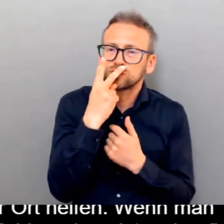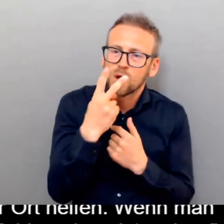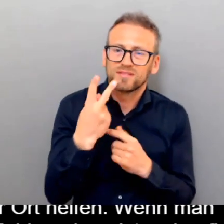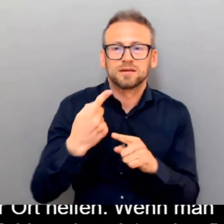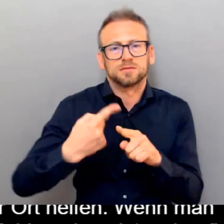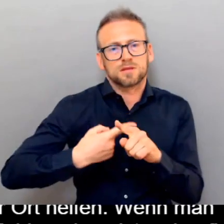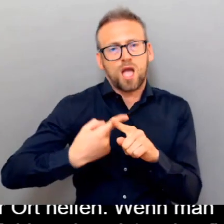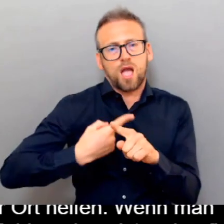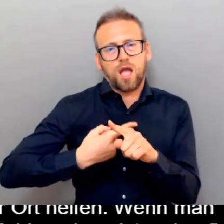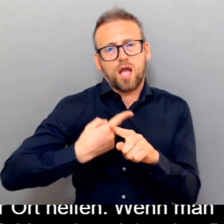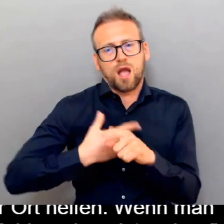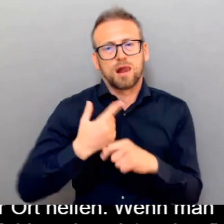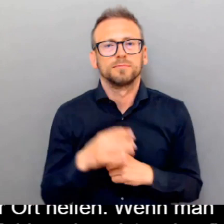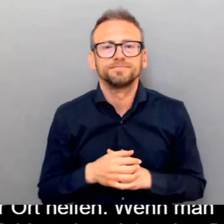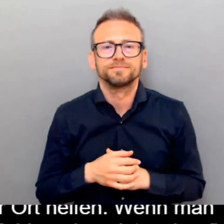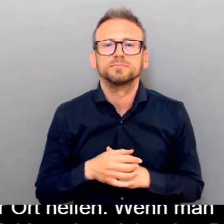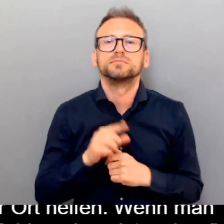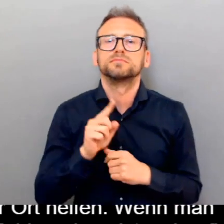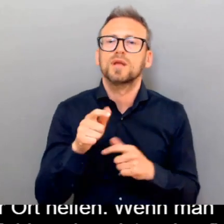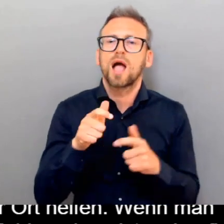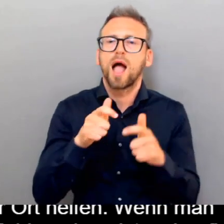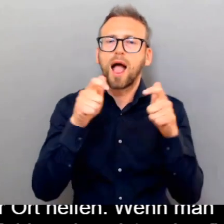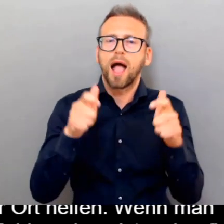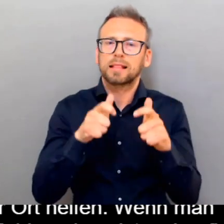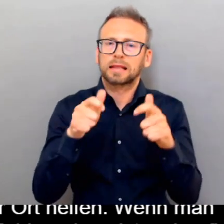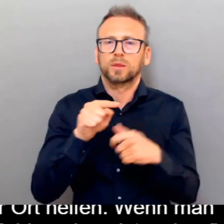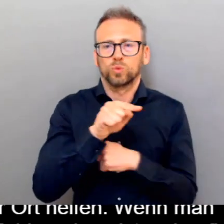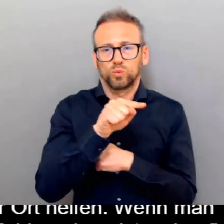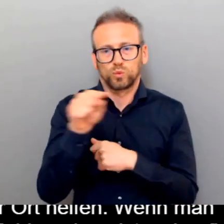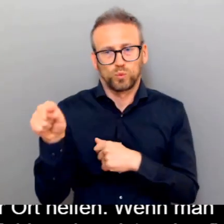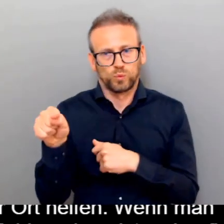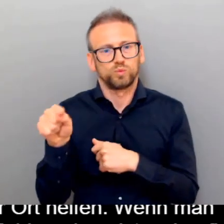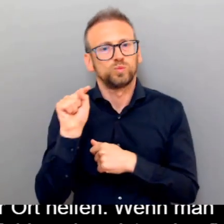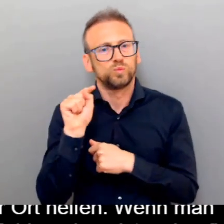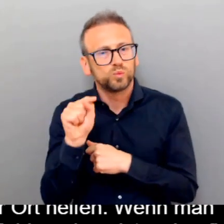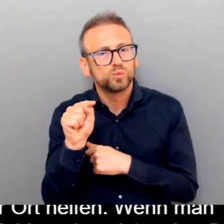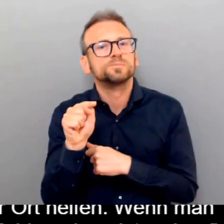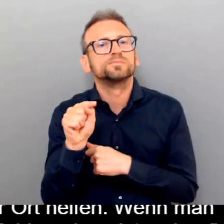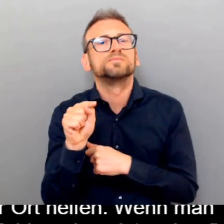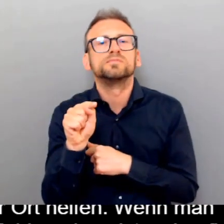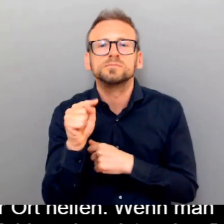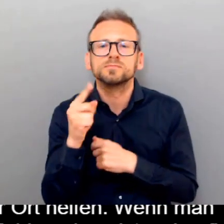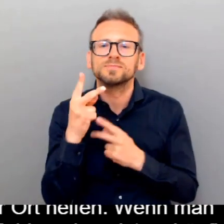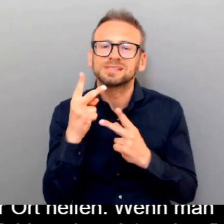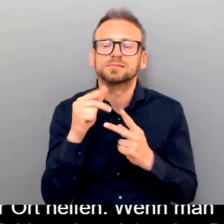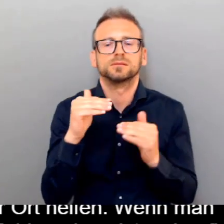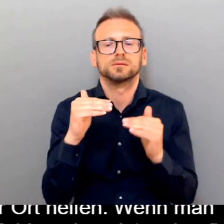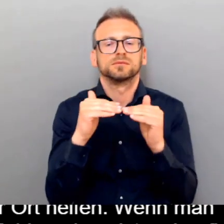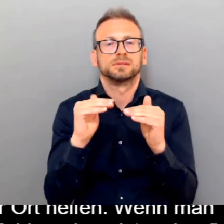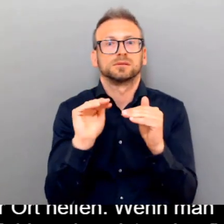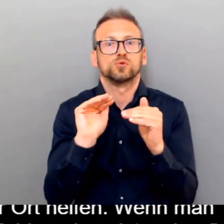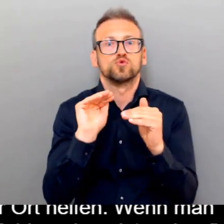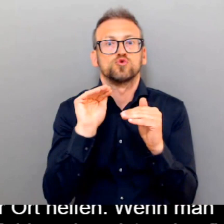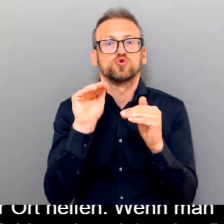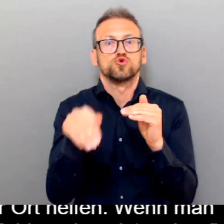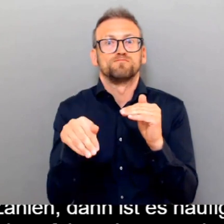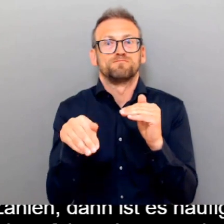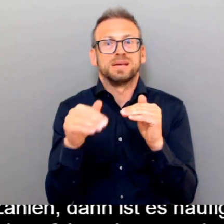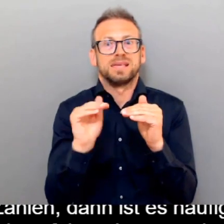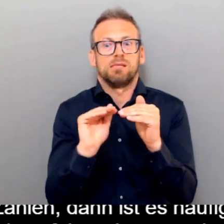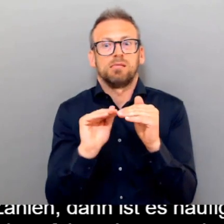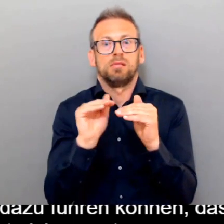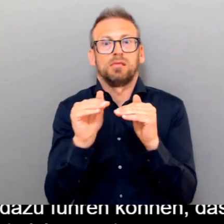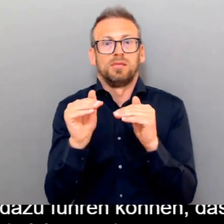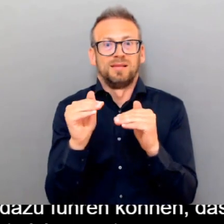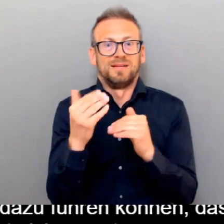überschritten wird. Deswegen habe ich es gut nachvollziehen können, dass man im Landkreis Traunstein, obwohl noch nicht der Wert